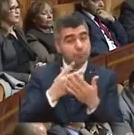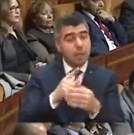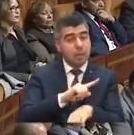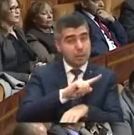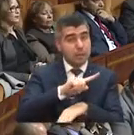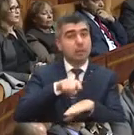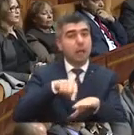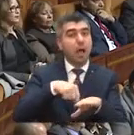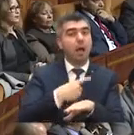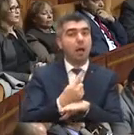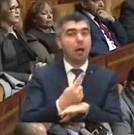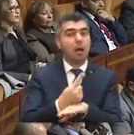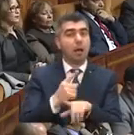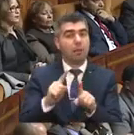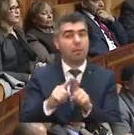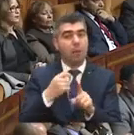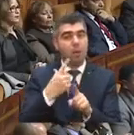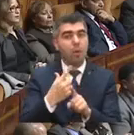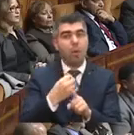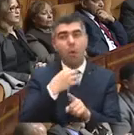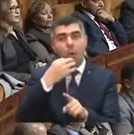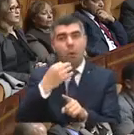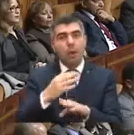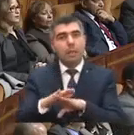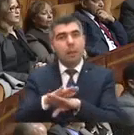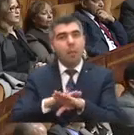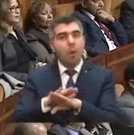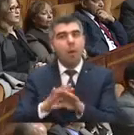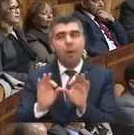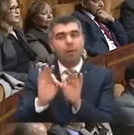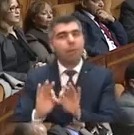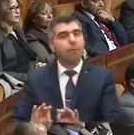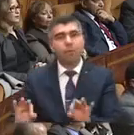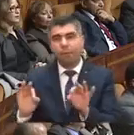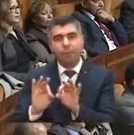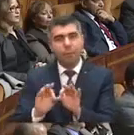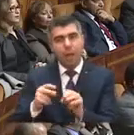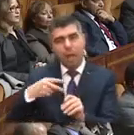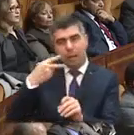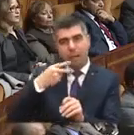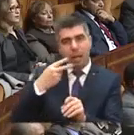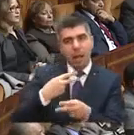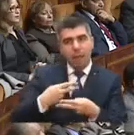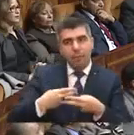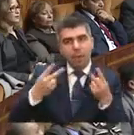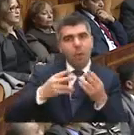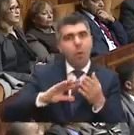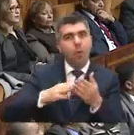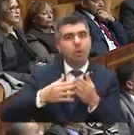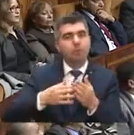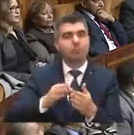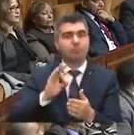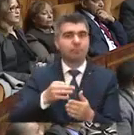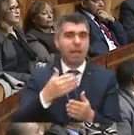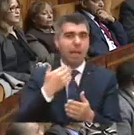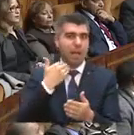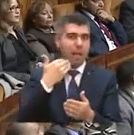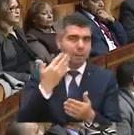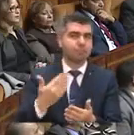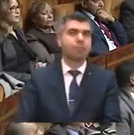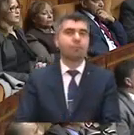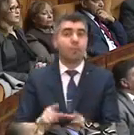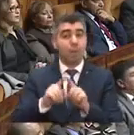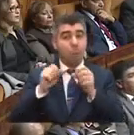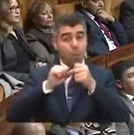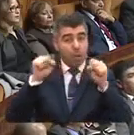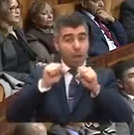في بعض الأوقات دون تقديم اعتذار، بل السب والقذف والإهانة في حق من سولت له نفسه الاحتجاج. كل هذا